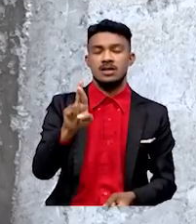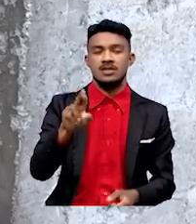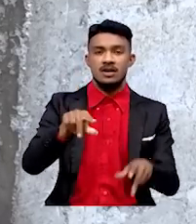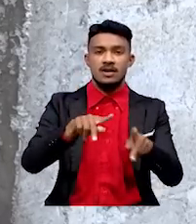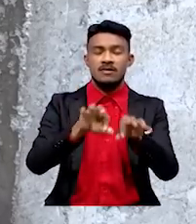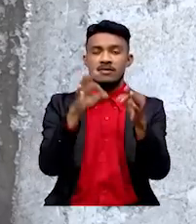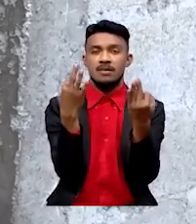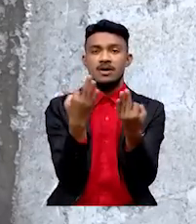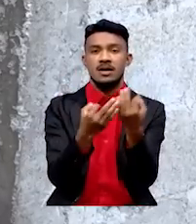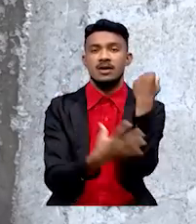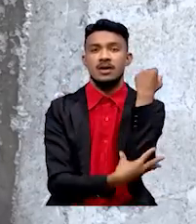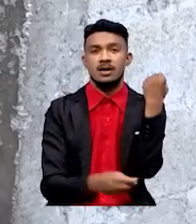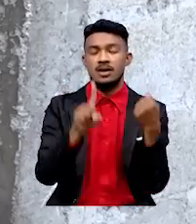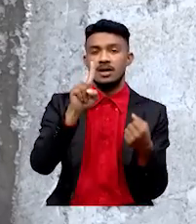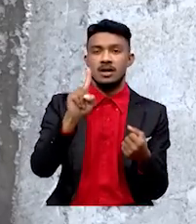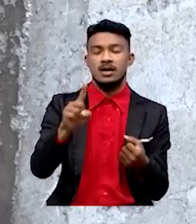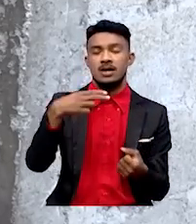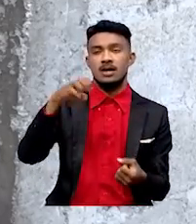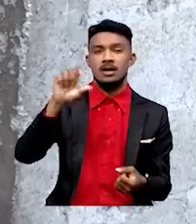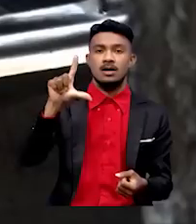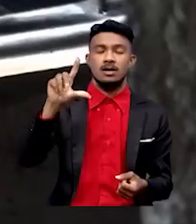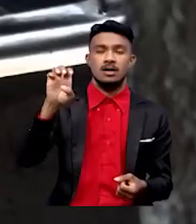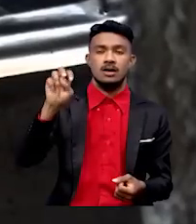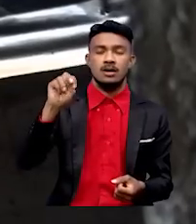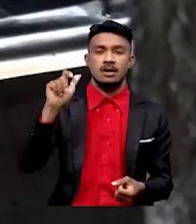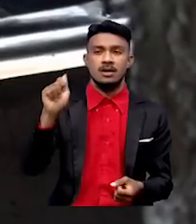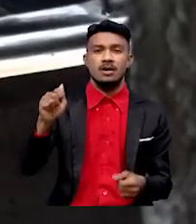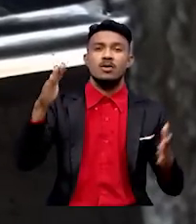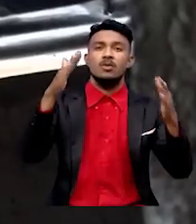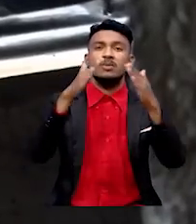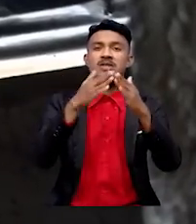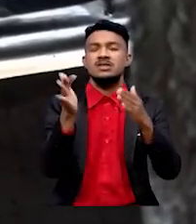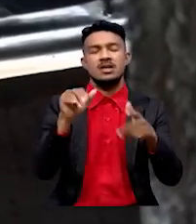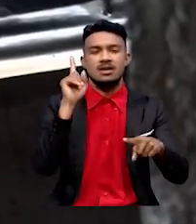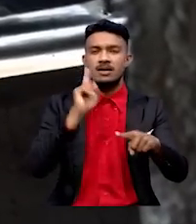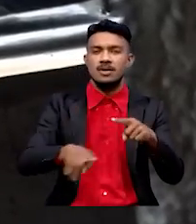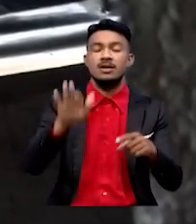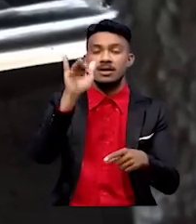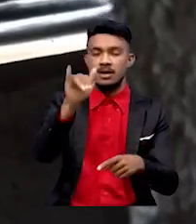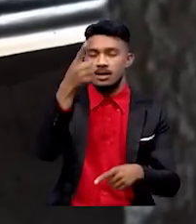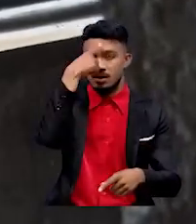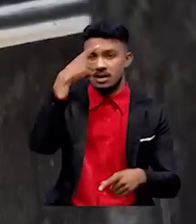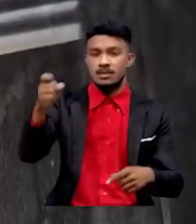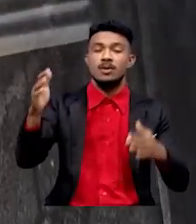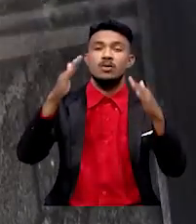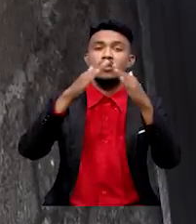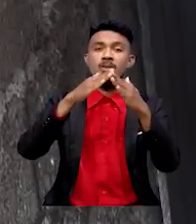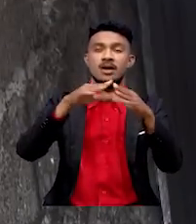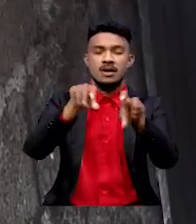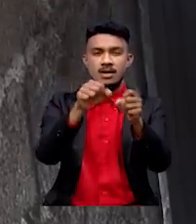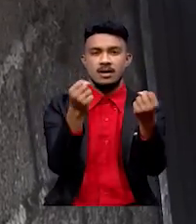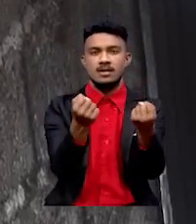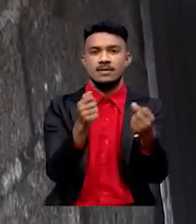A nessa mau outu no mana Helena, hela hi uma ne bela merece sira tu hela ba, tamba uma ni kondisau la